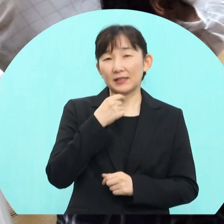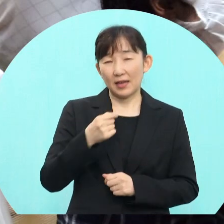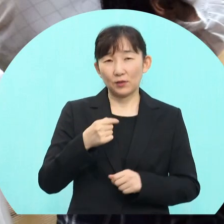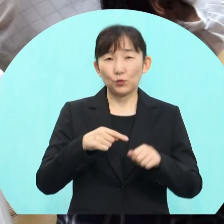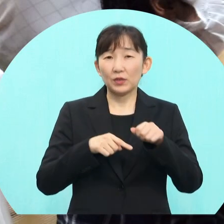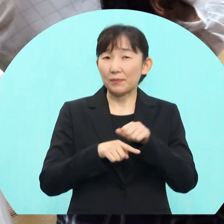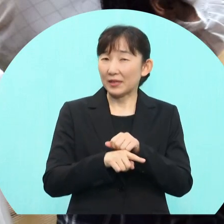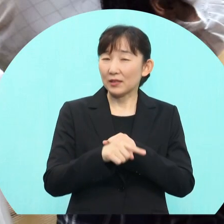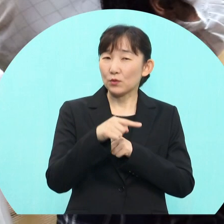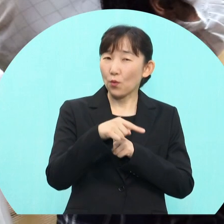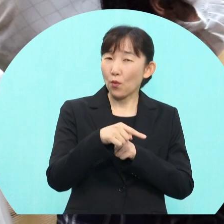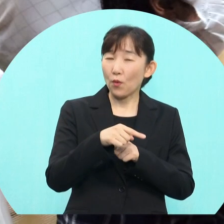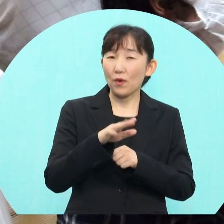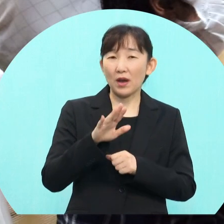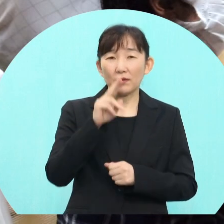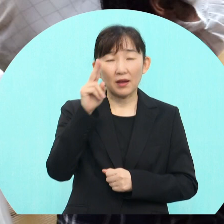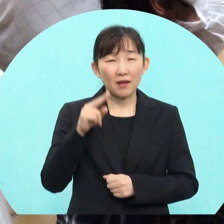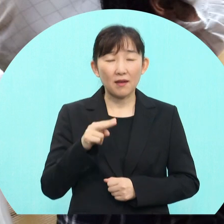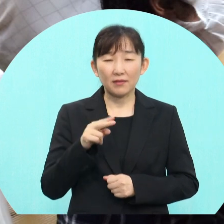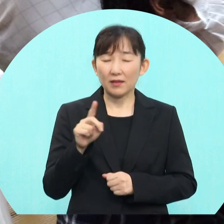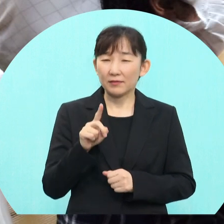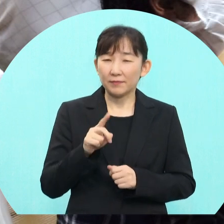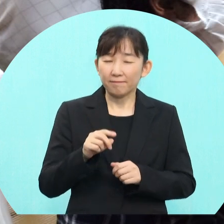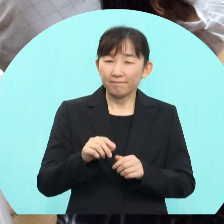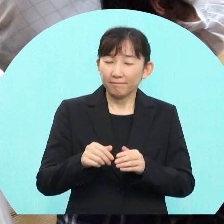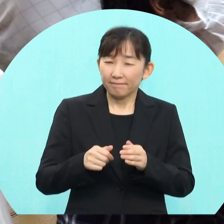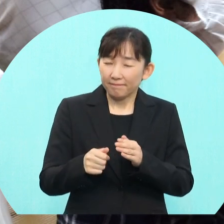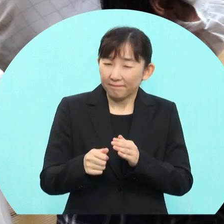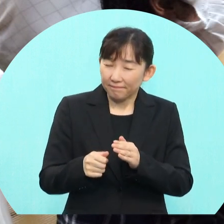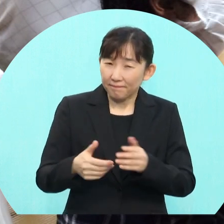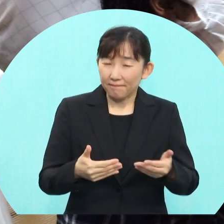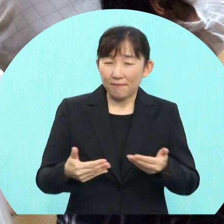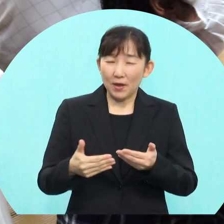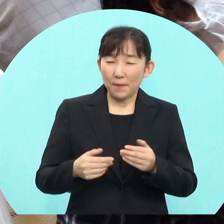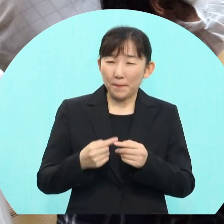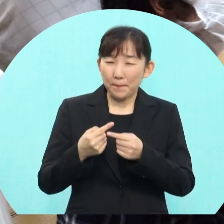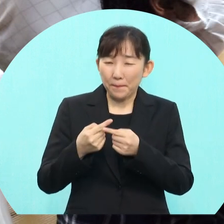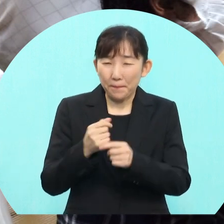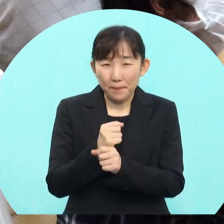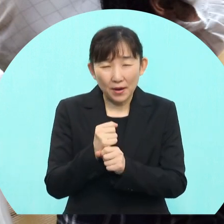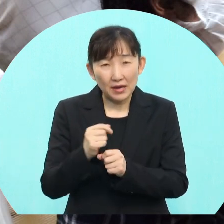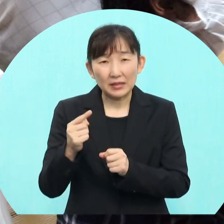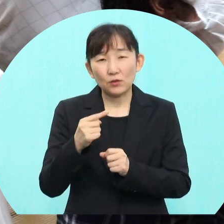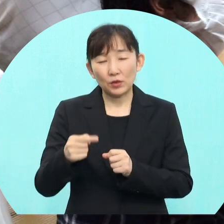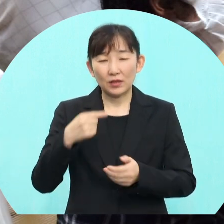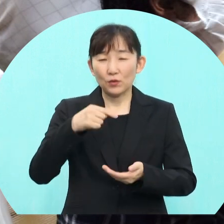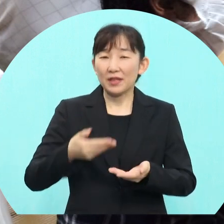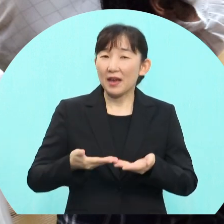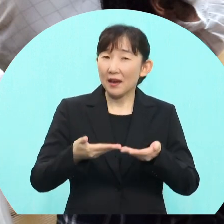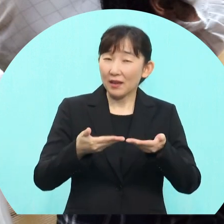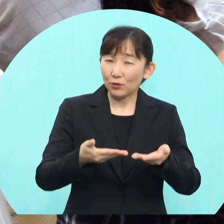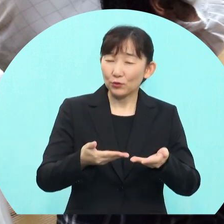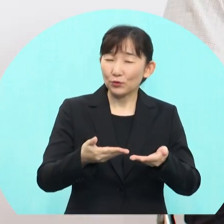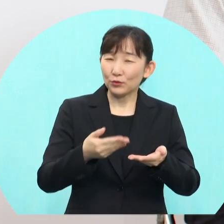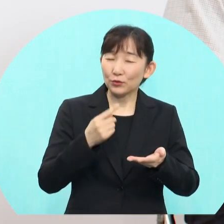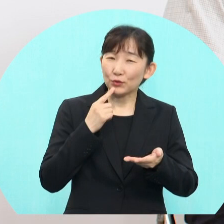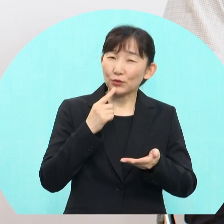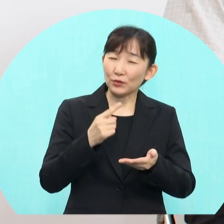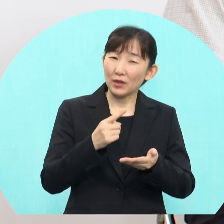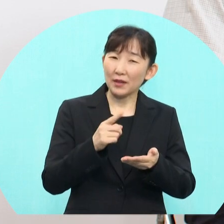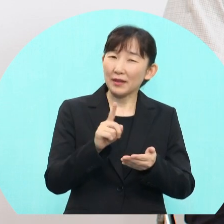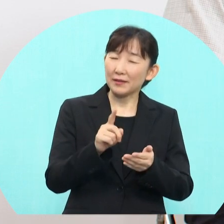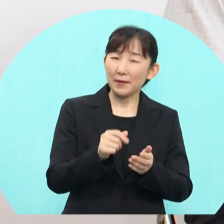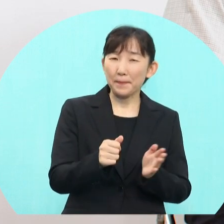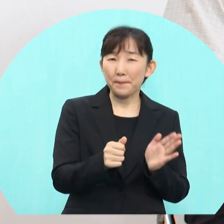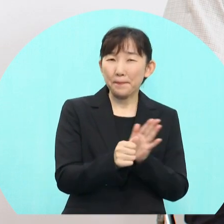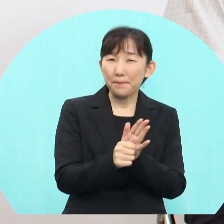ところにもあるのかな。何か飛び込めないでいる人に教えてあげるというのもおこがましいですけれども、何かこう